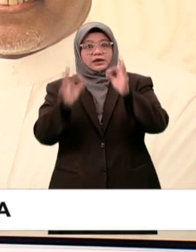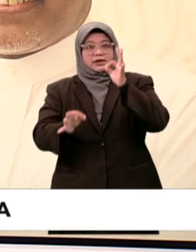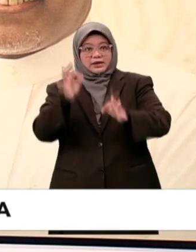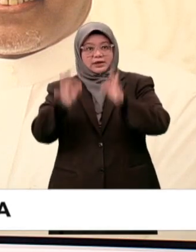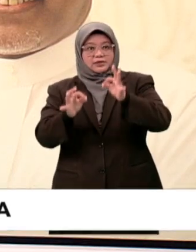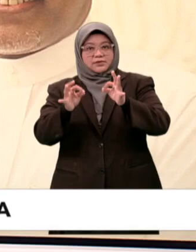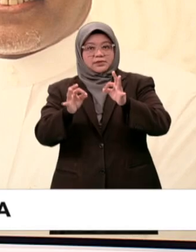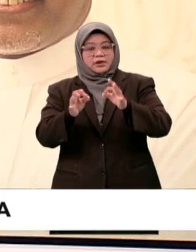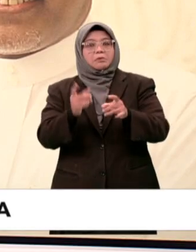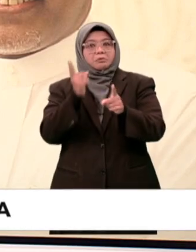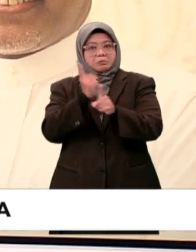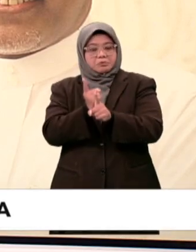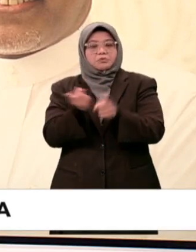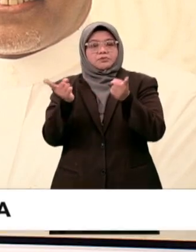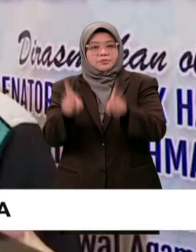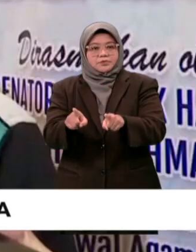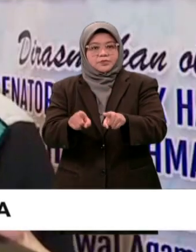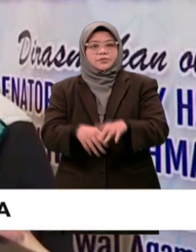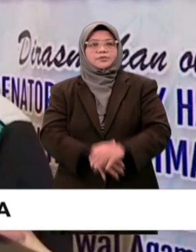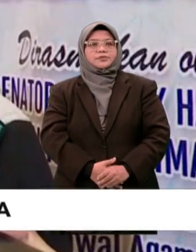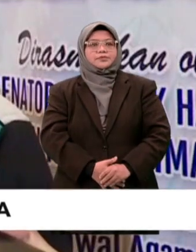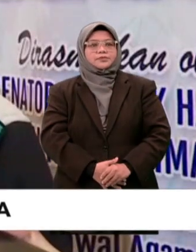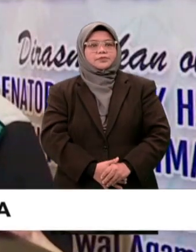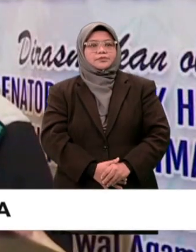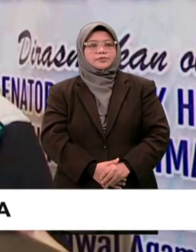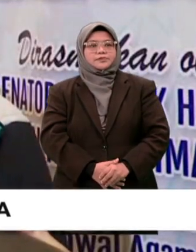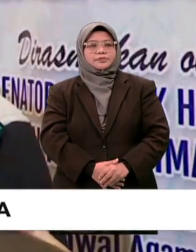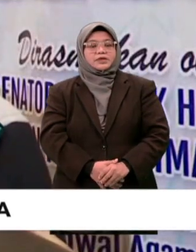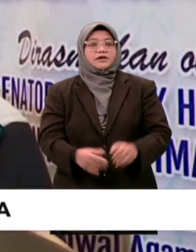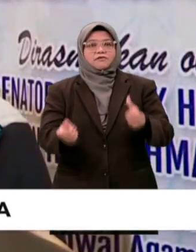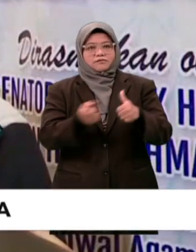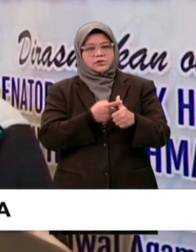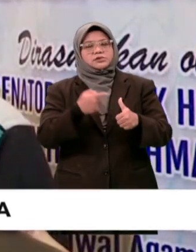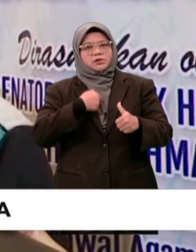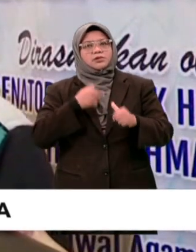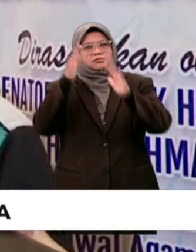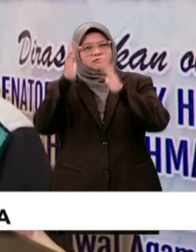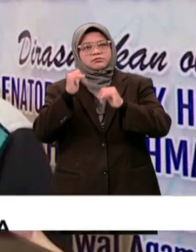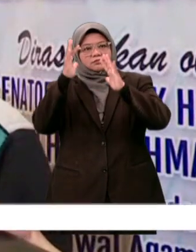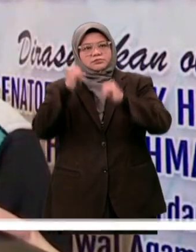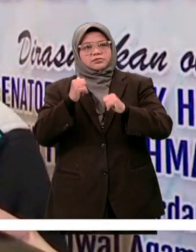berkari itu berlaku pertamanya soal seperti begini